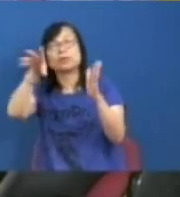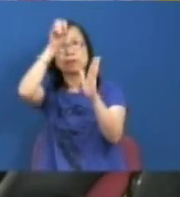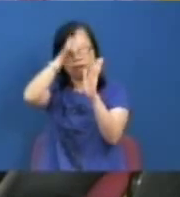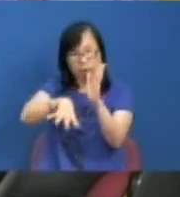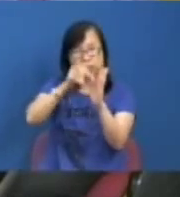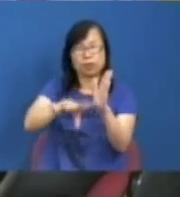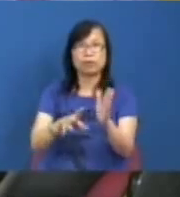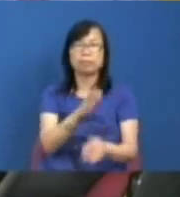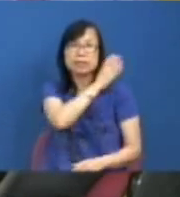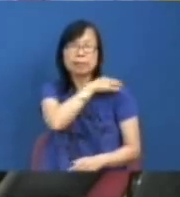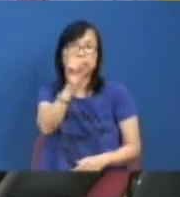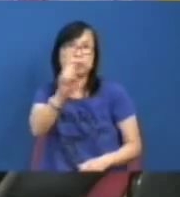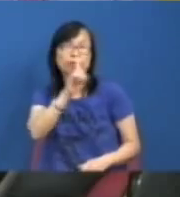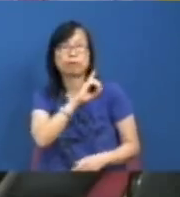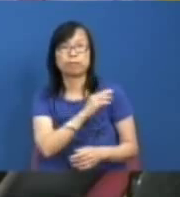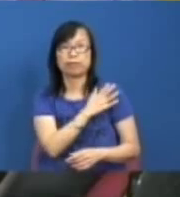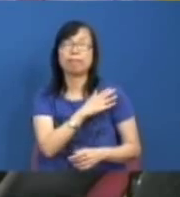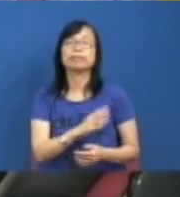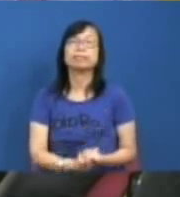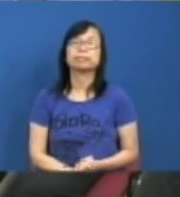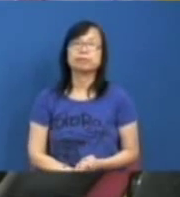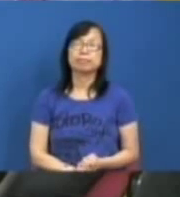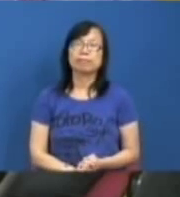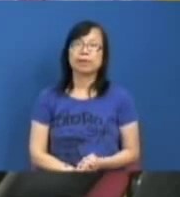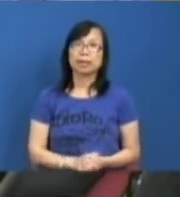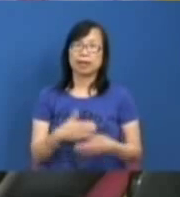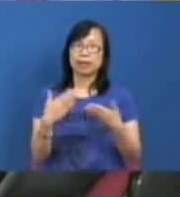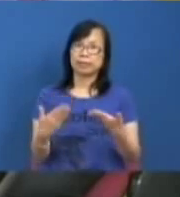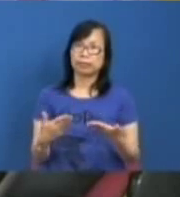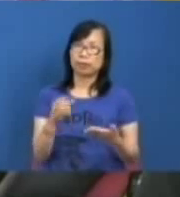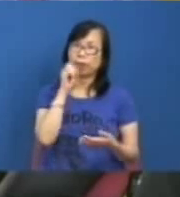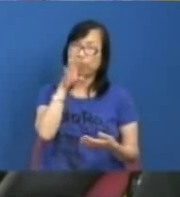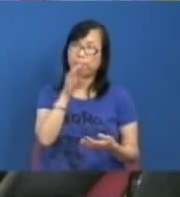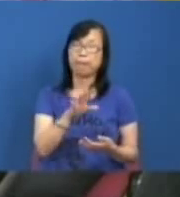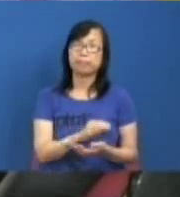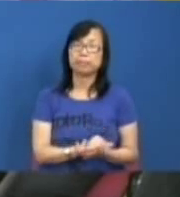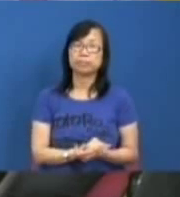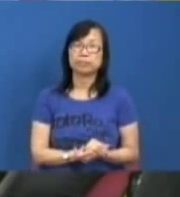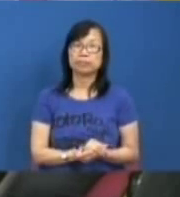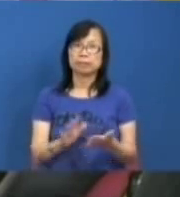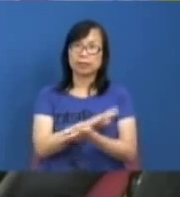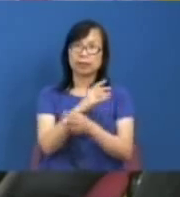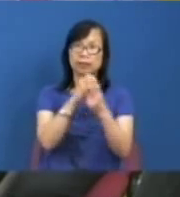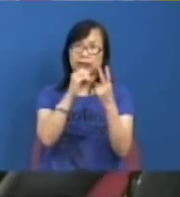啦。而小型承辦商，我趁呢個機會可能都講講咧，因為喺